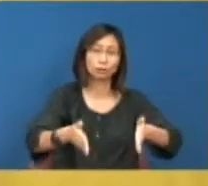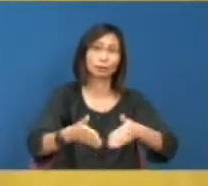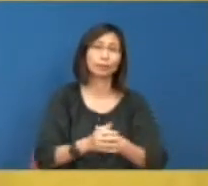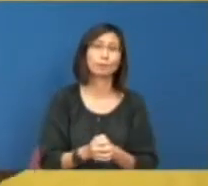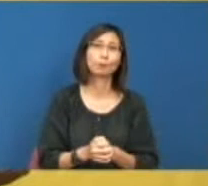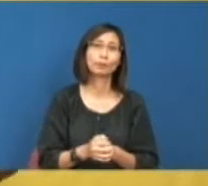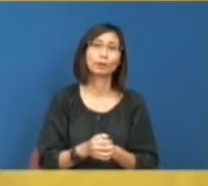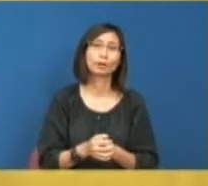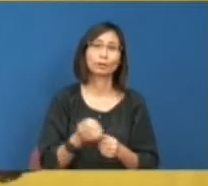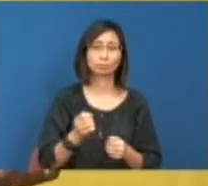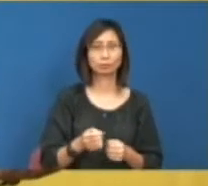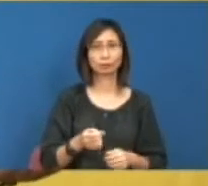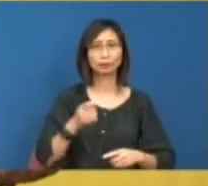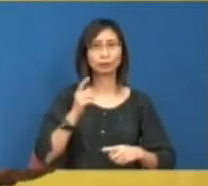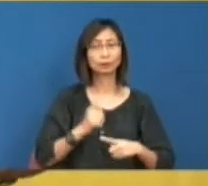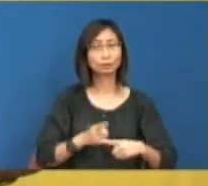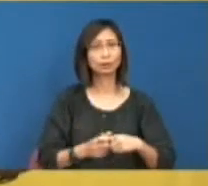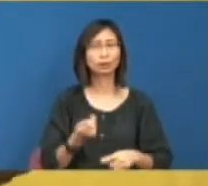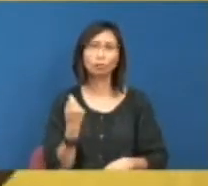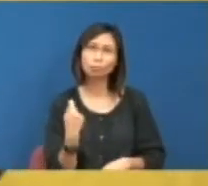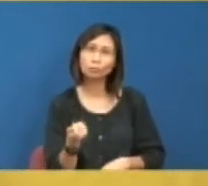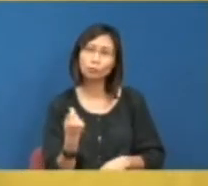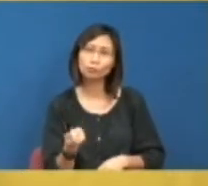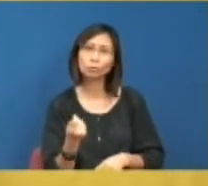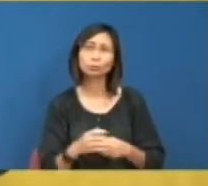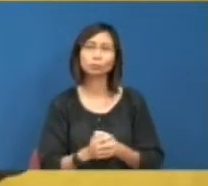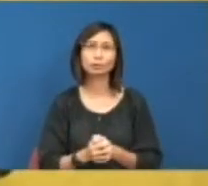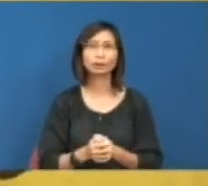你拉咗我哋之後，使乜勞師動眾？要將我帶